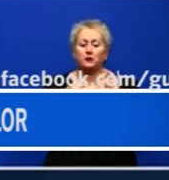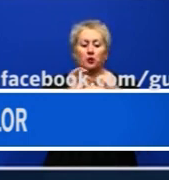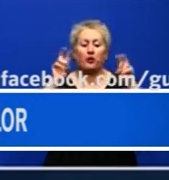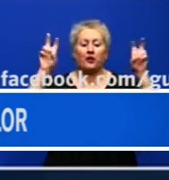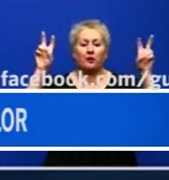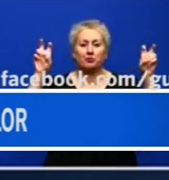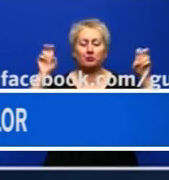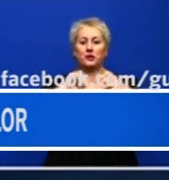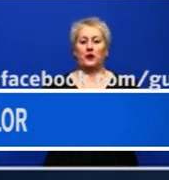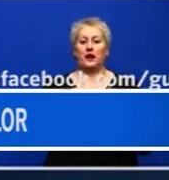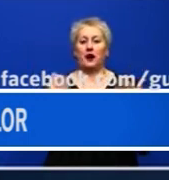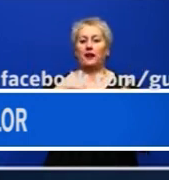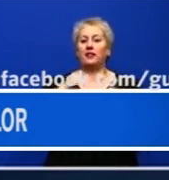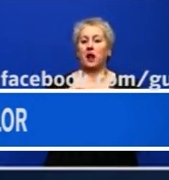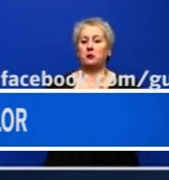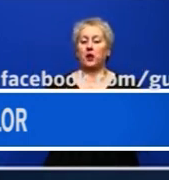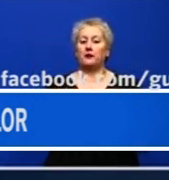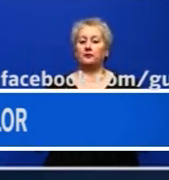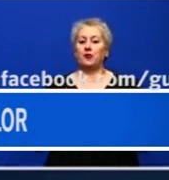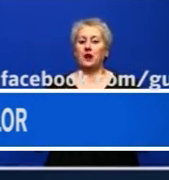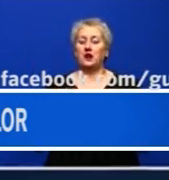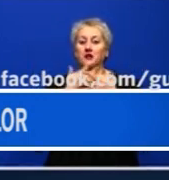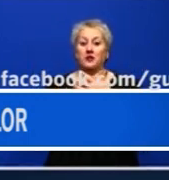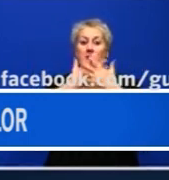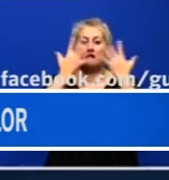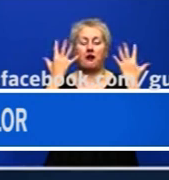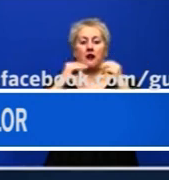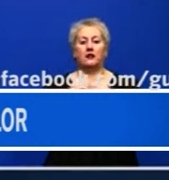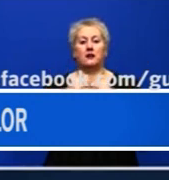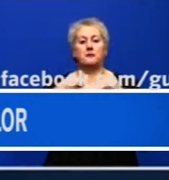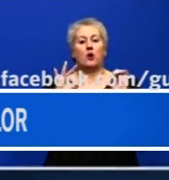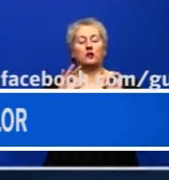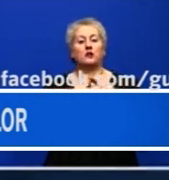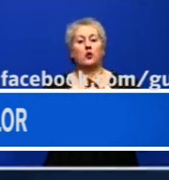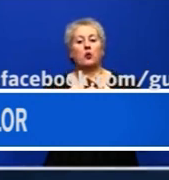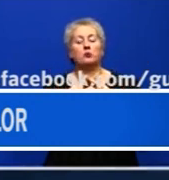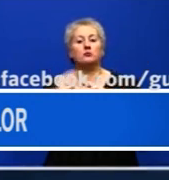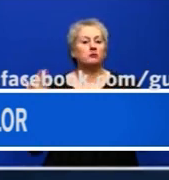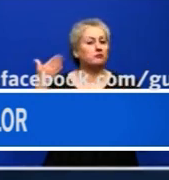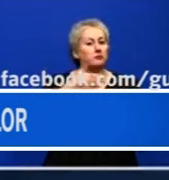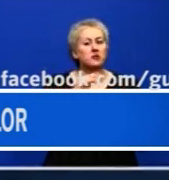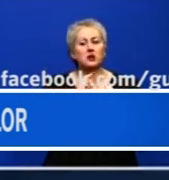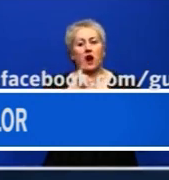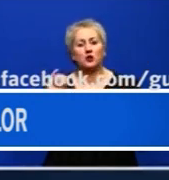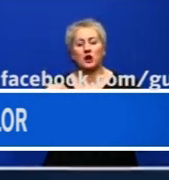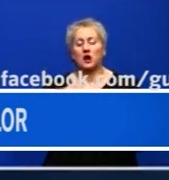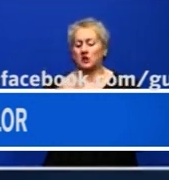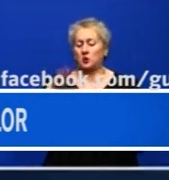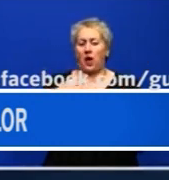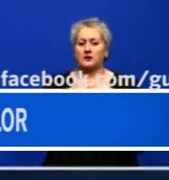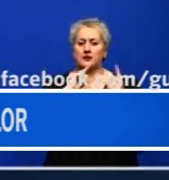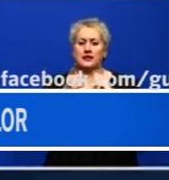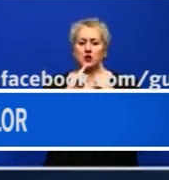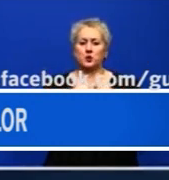unor termeni care trebuie să clarifice modalitățile de intervenție și să nu lasă loc de discuții și